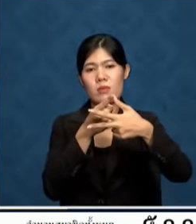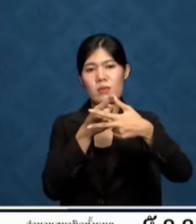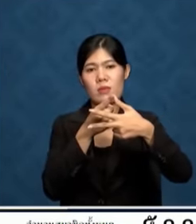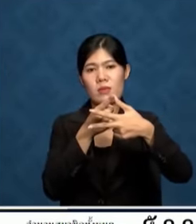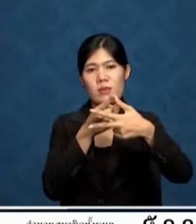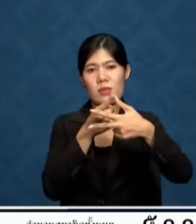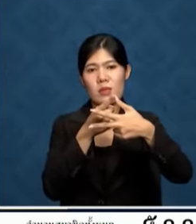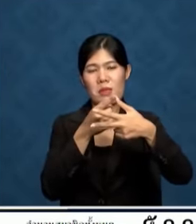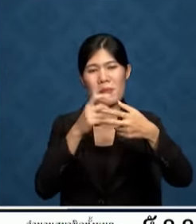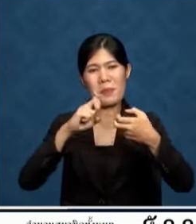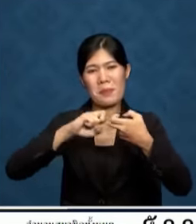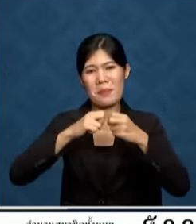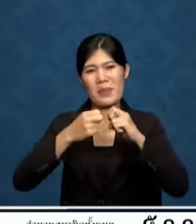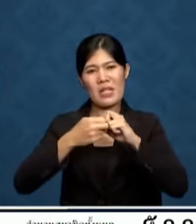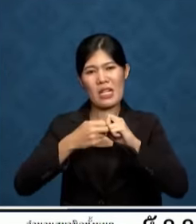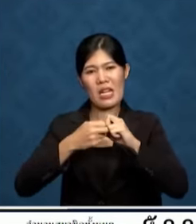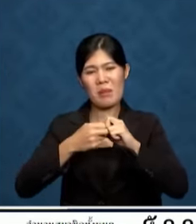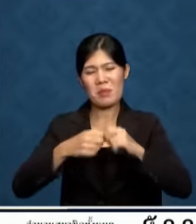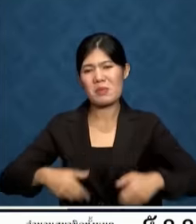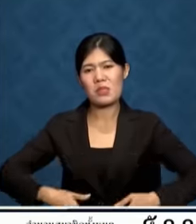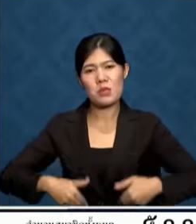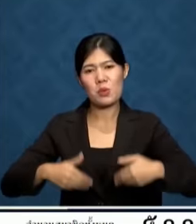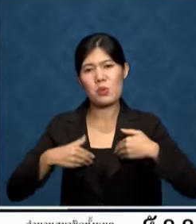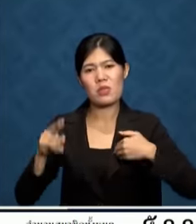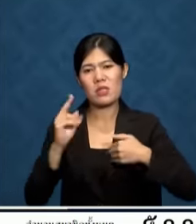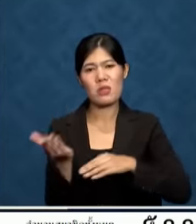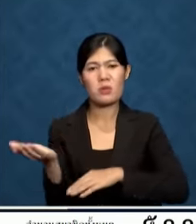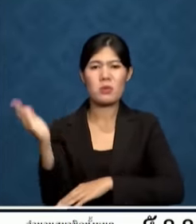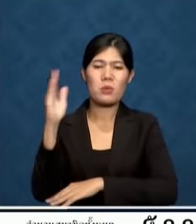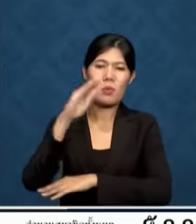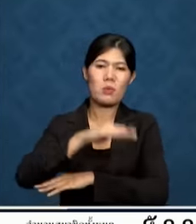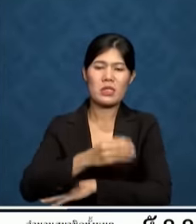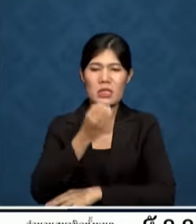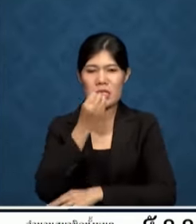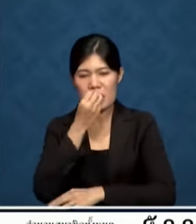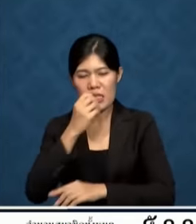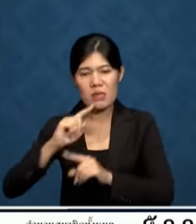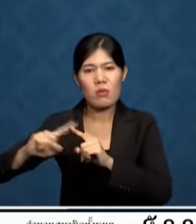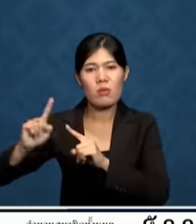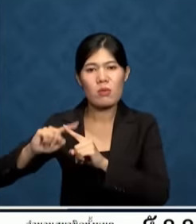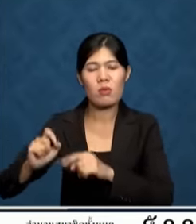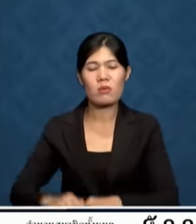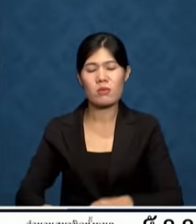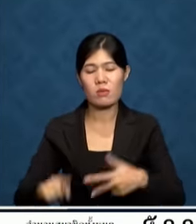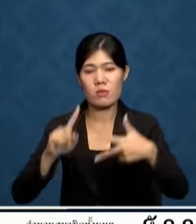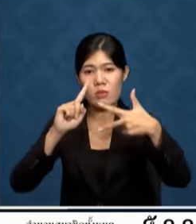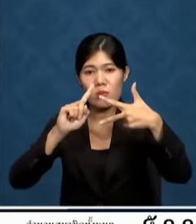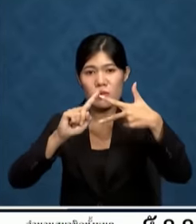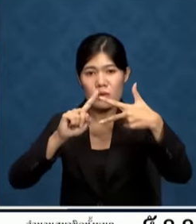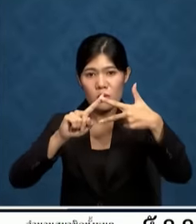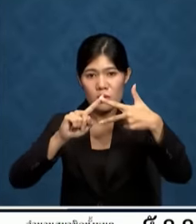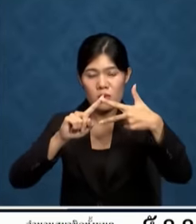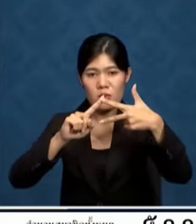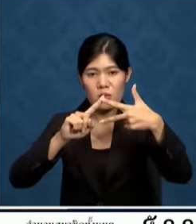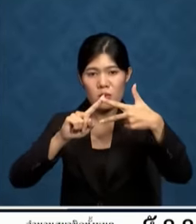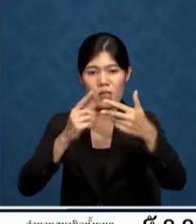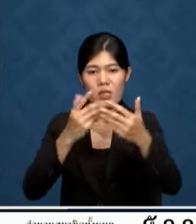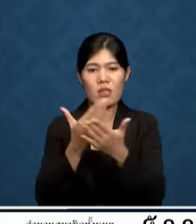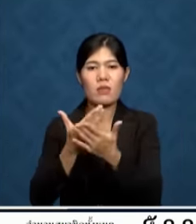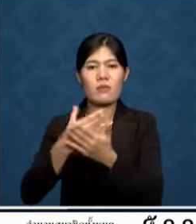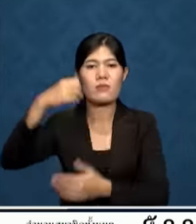ไขปัญหาเรื่องค่าครองชีพ 2แก้ไขปัญหาเรื่องค่าไฟ